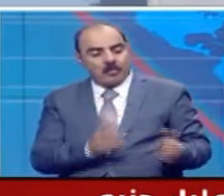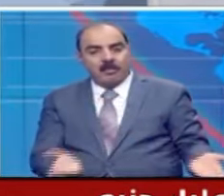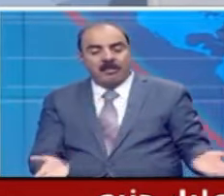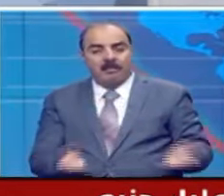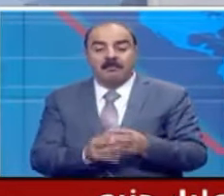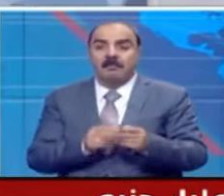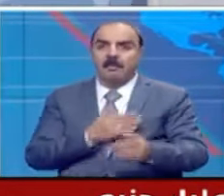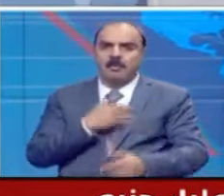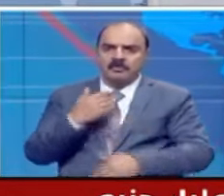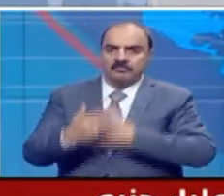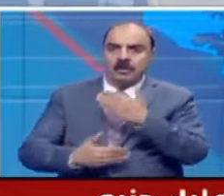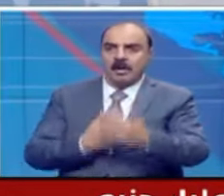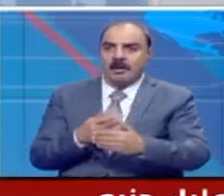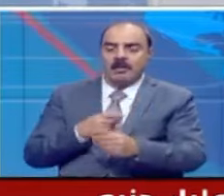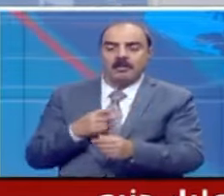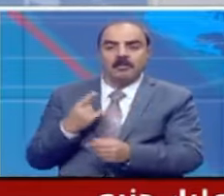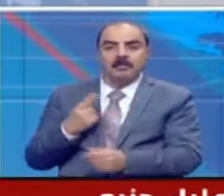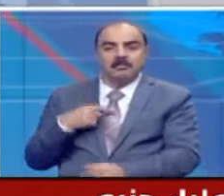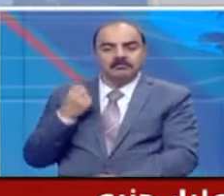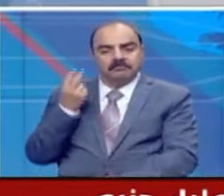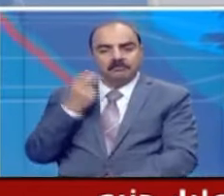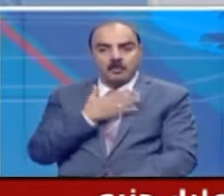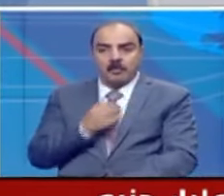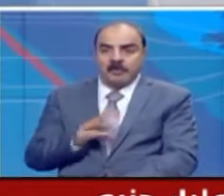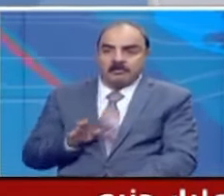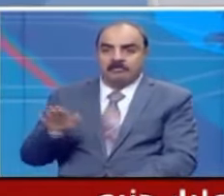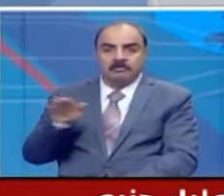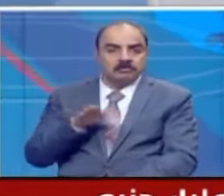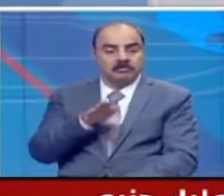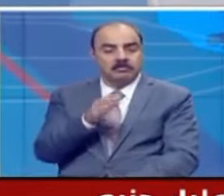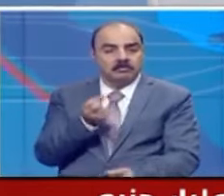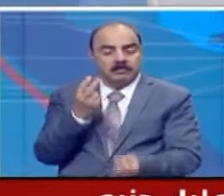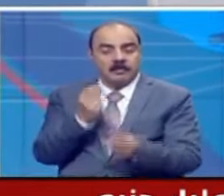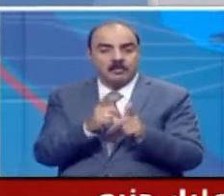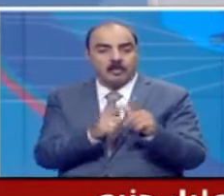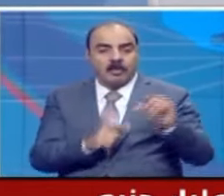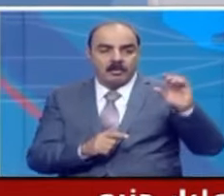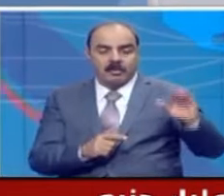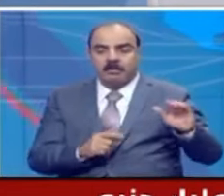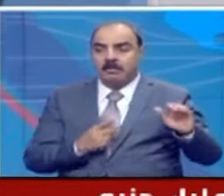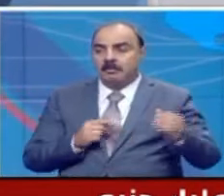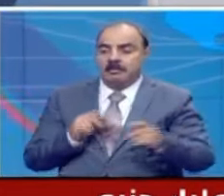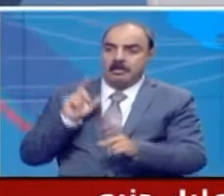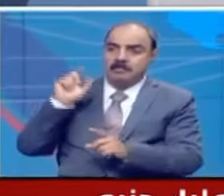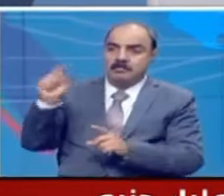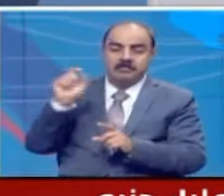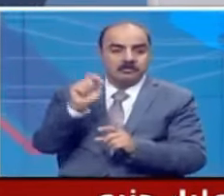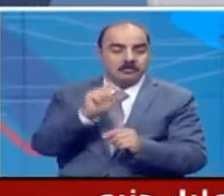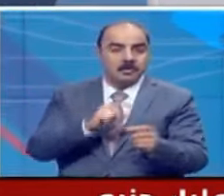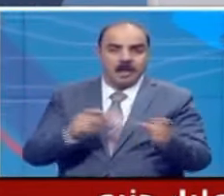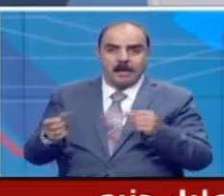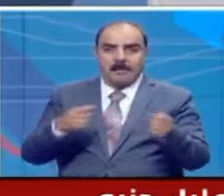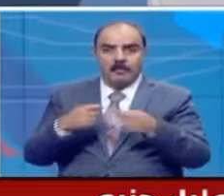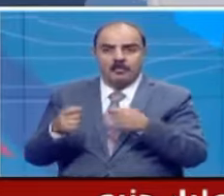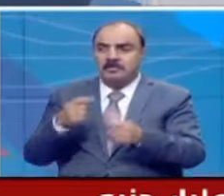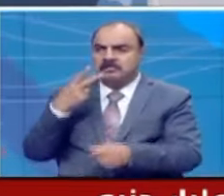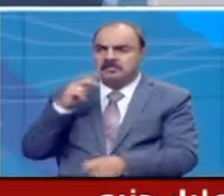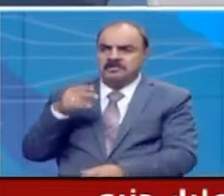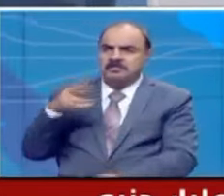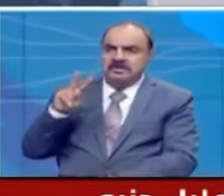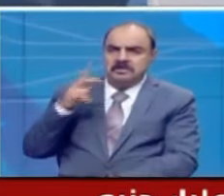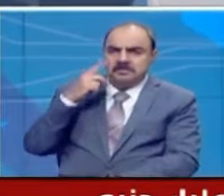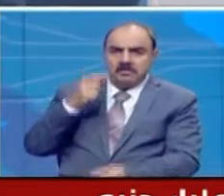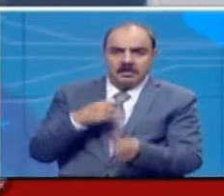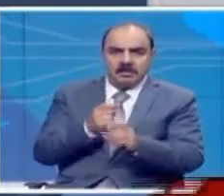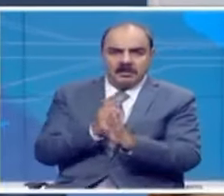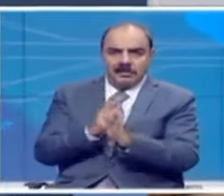أجهزة الدولة المختلفة لأيضا مواجهة التجار سواء كان تجار